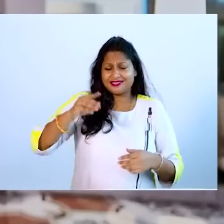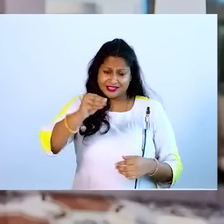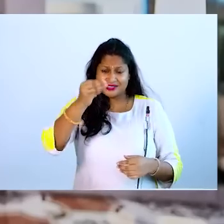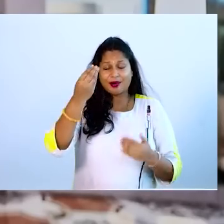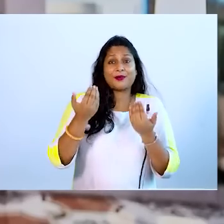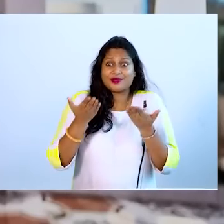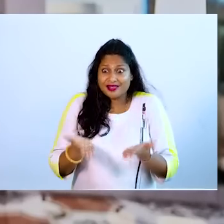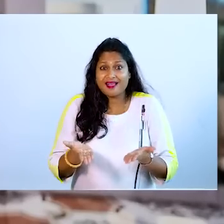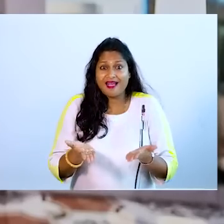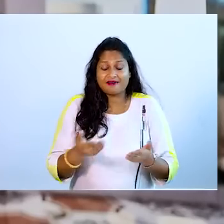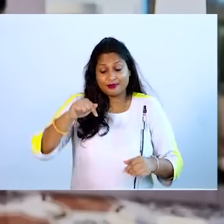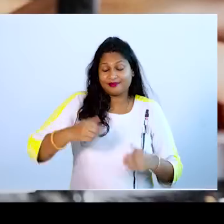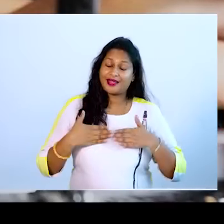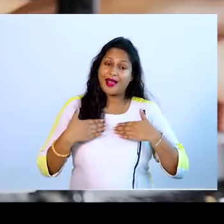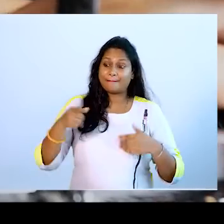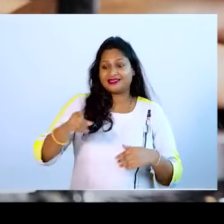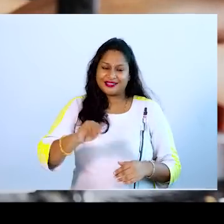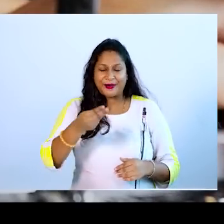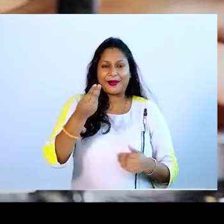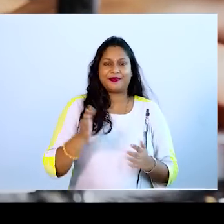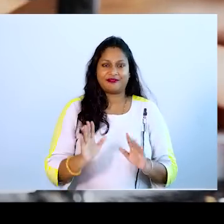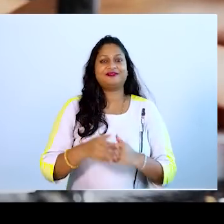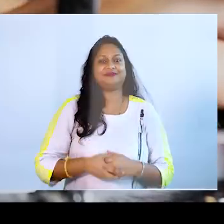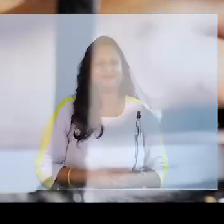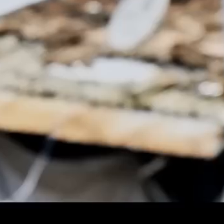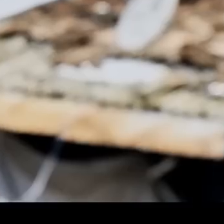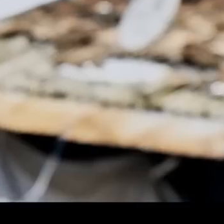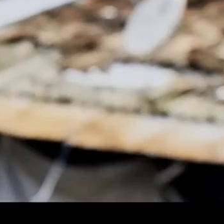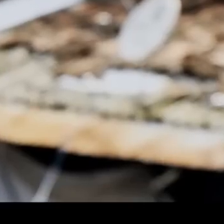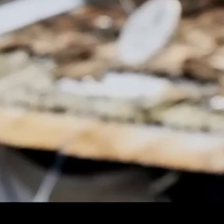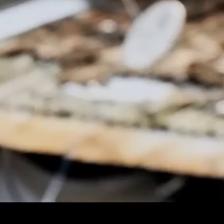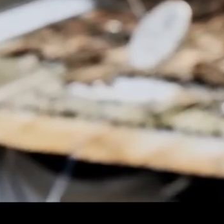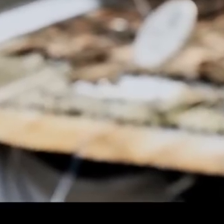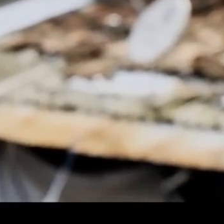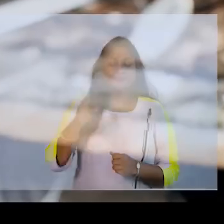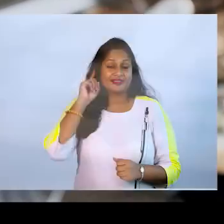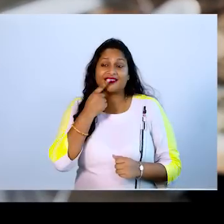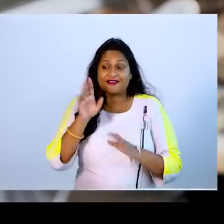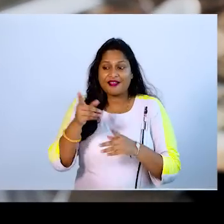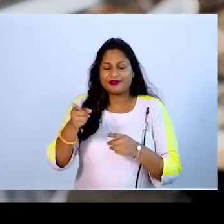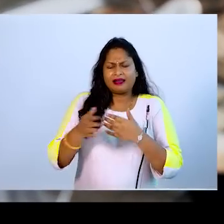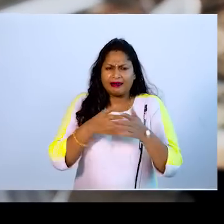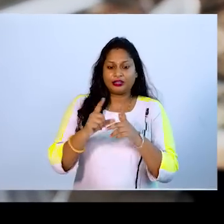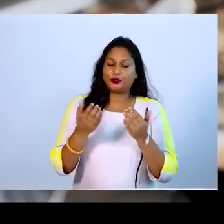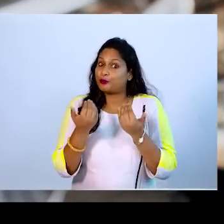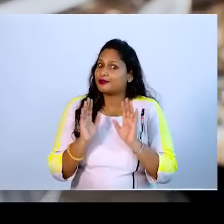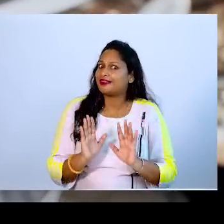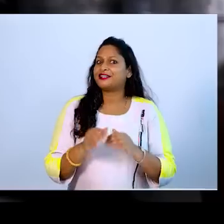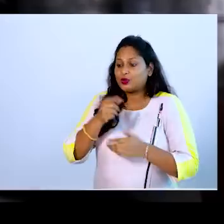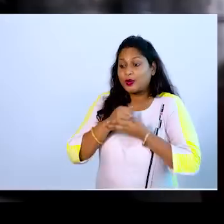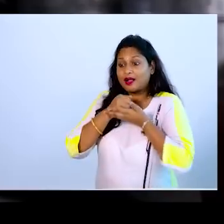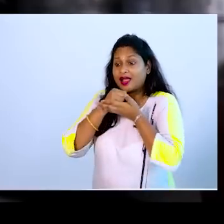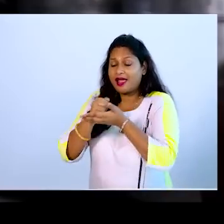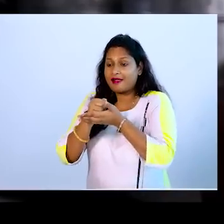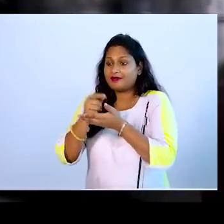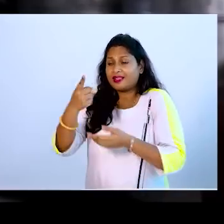मिलेगा। मैं सोचती थी कि कुछ नहीं कर पाएंगे मेरे बच्चे, मतलब कोई उम्मीद नहीं था। इन बच्चों को कभी कम मत समझो आप,